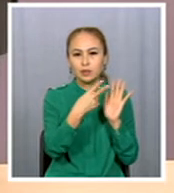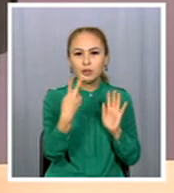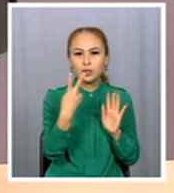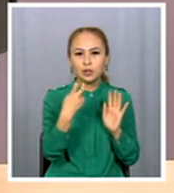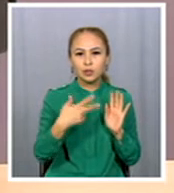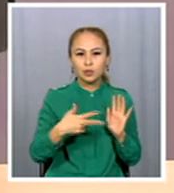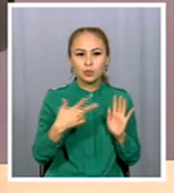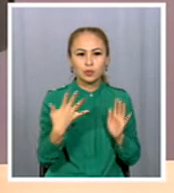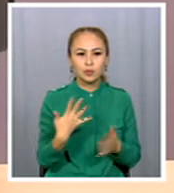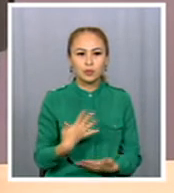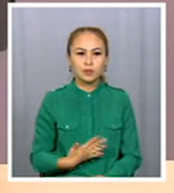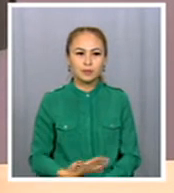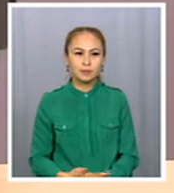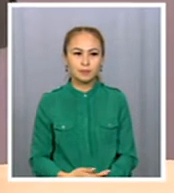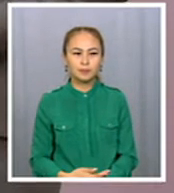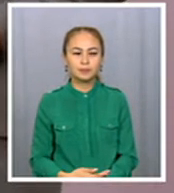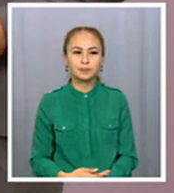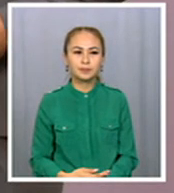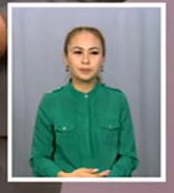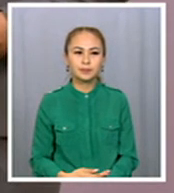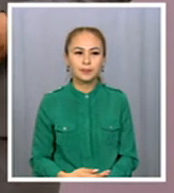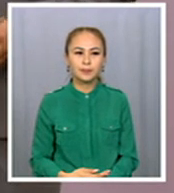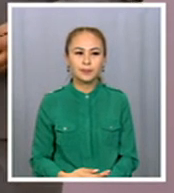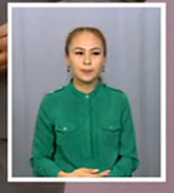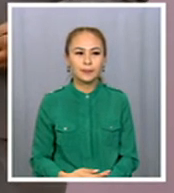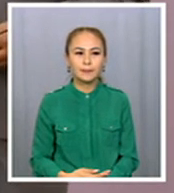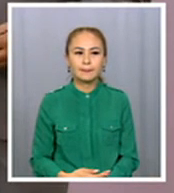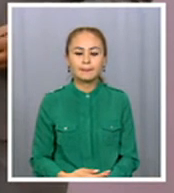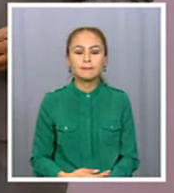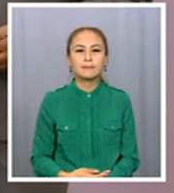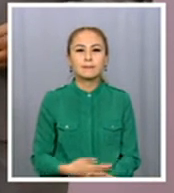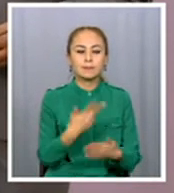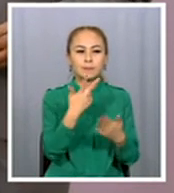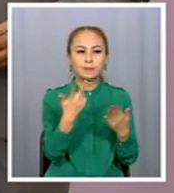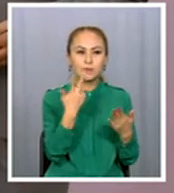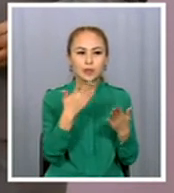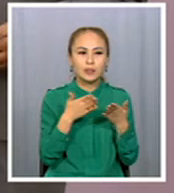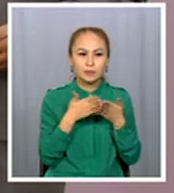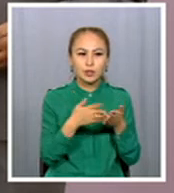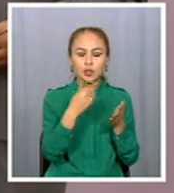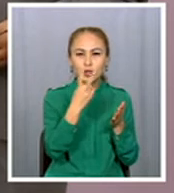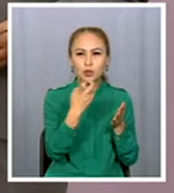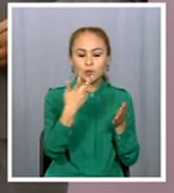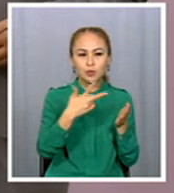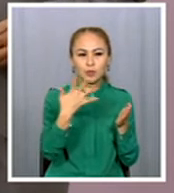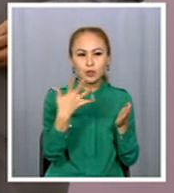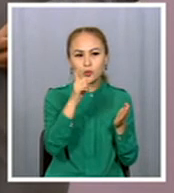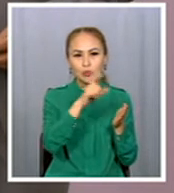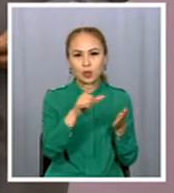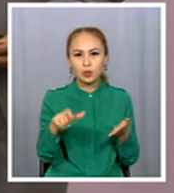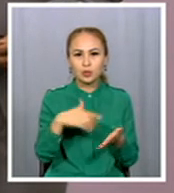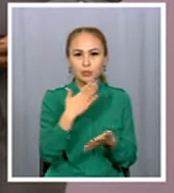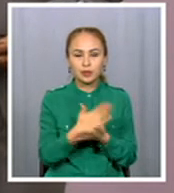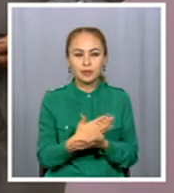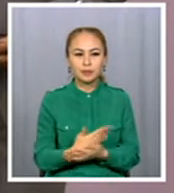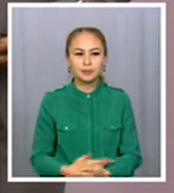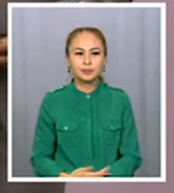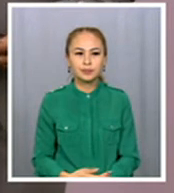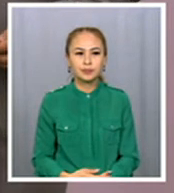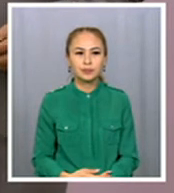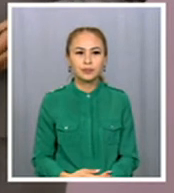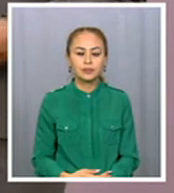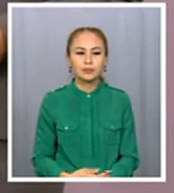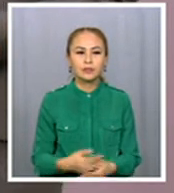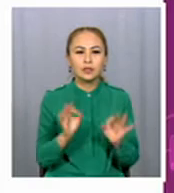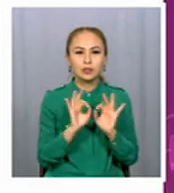мәні 235-ке тең болады. Демек, үшінші кемеде 235 жолаушы бар.